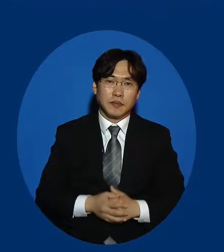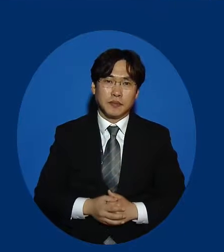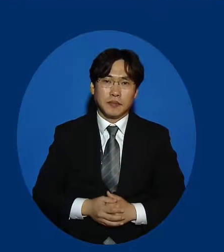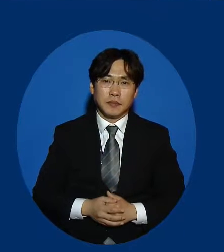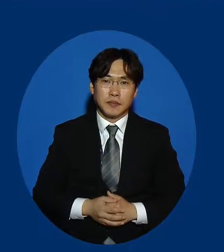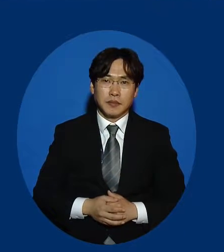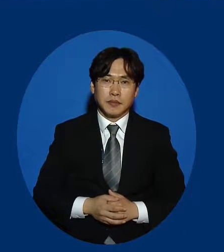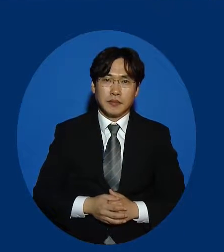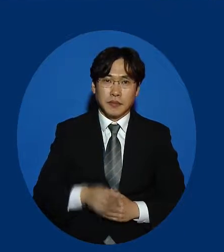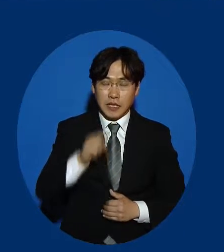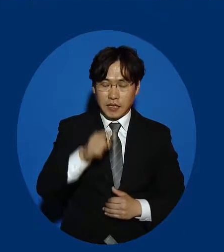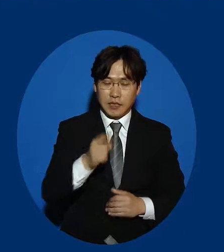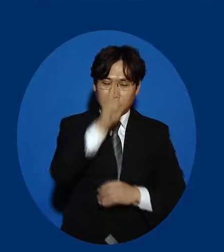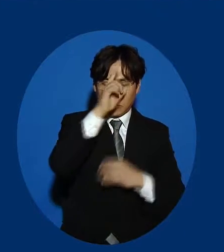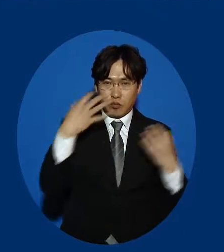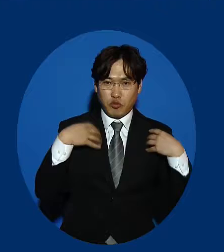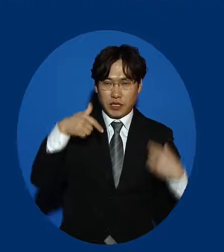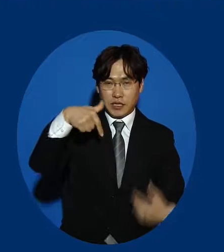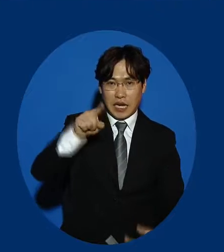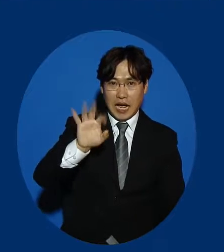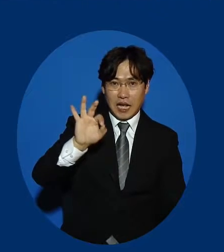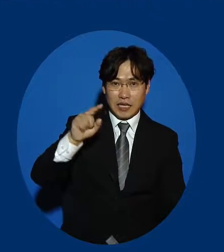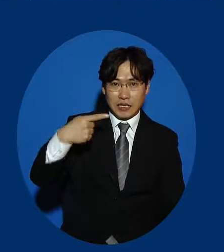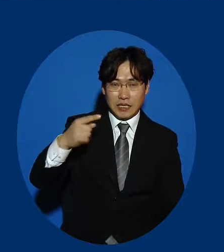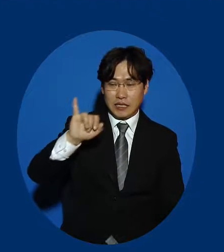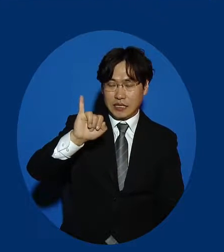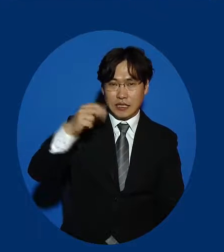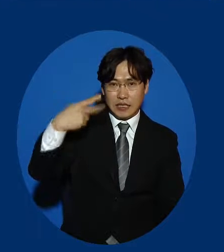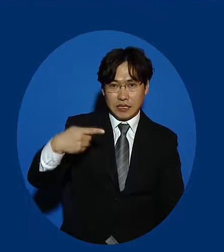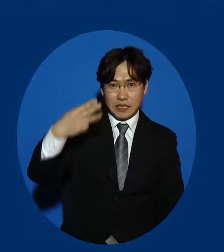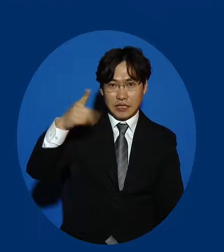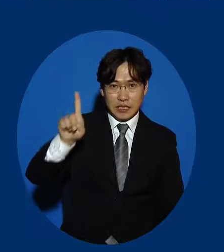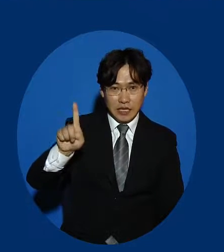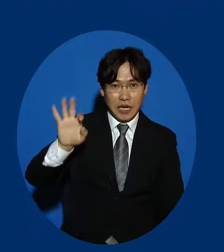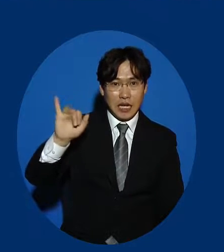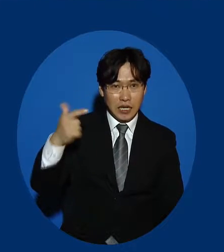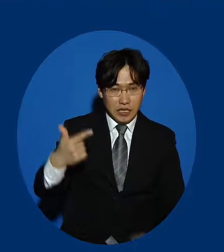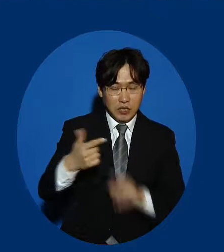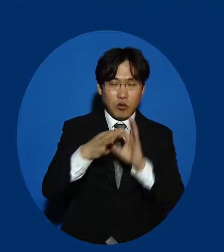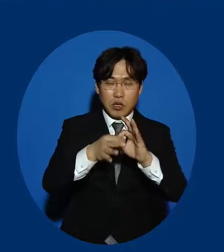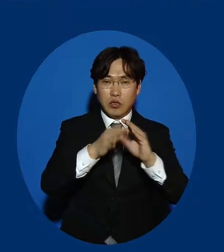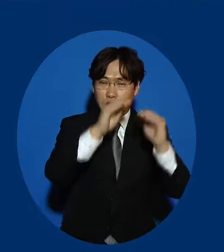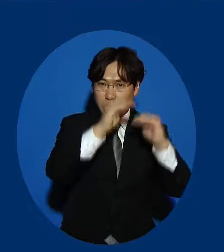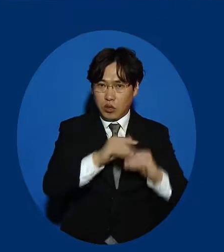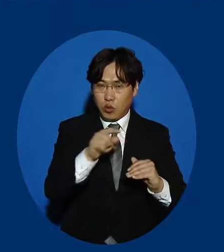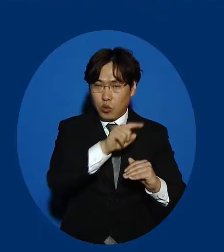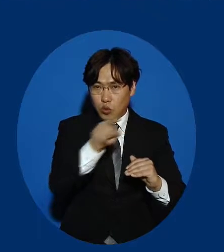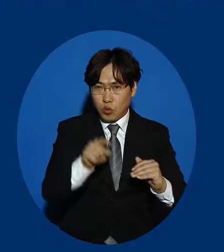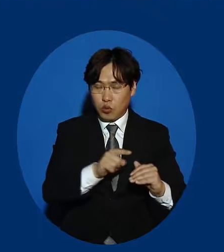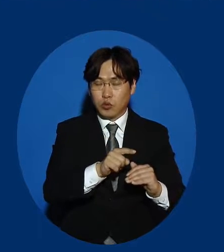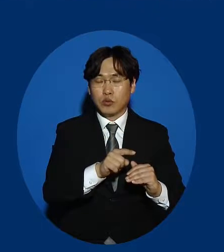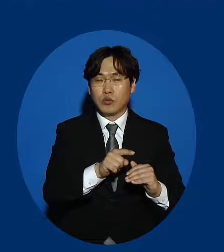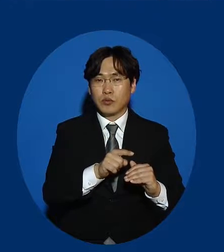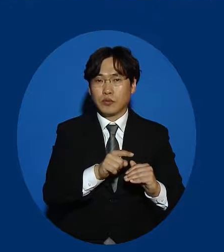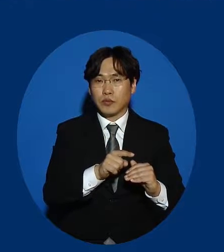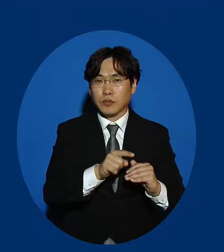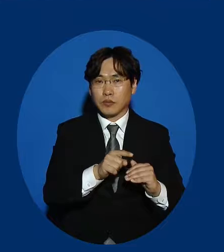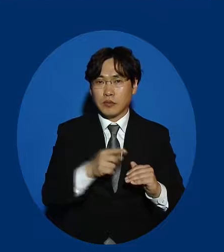이 감염병에서 가이드라인 사실 사회복지시설 전체에 대한 가이드라인은